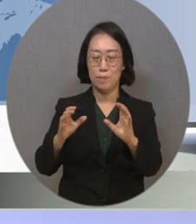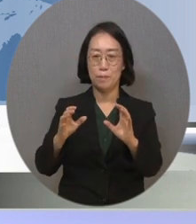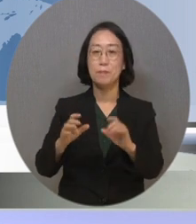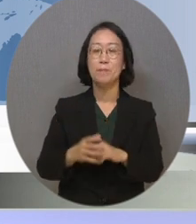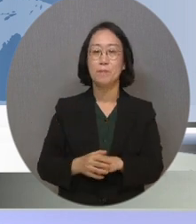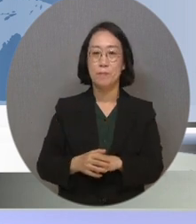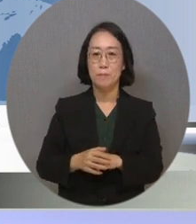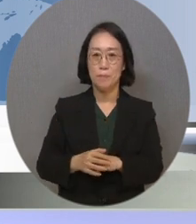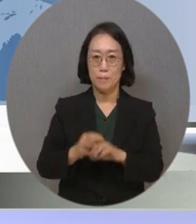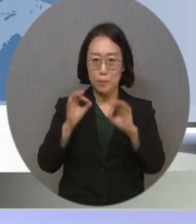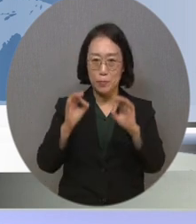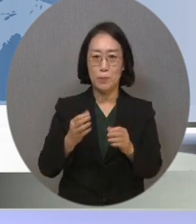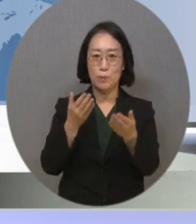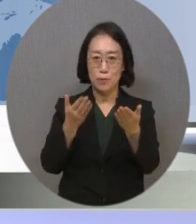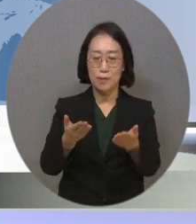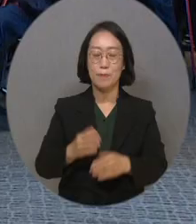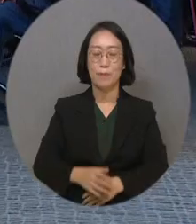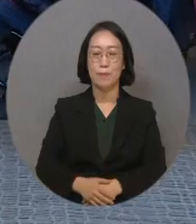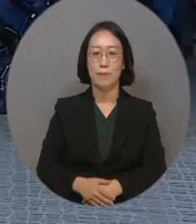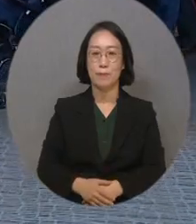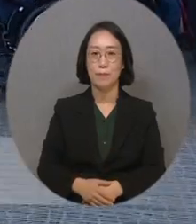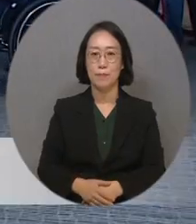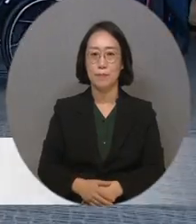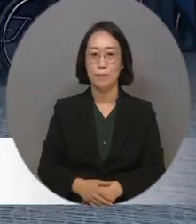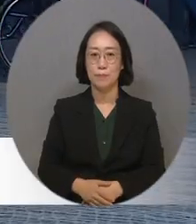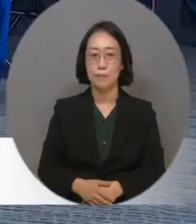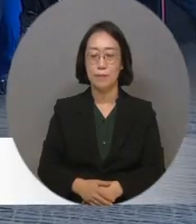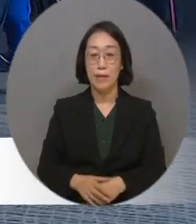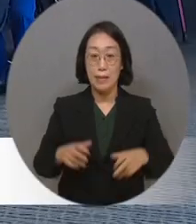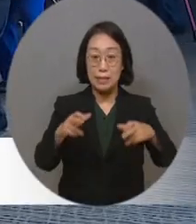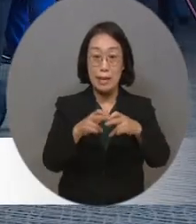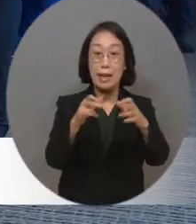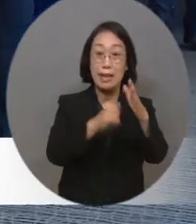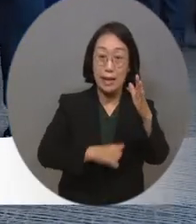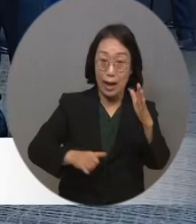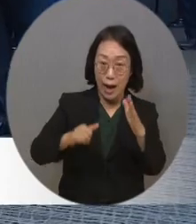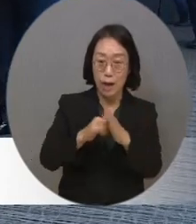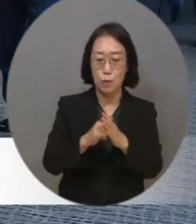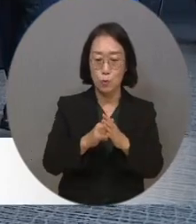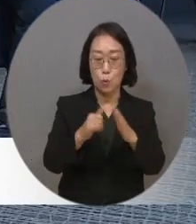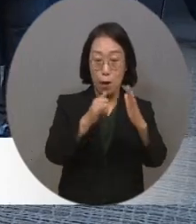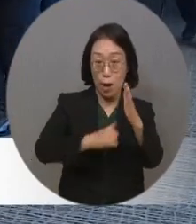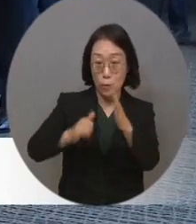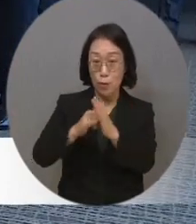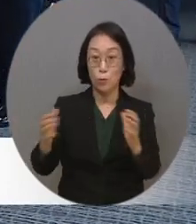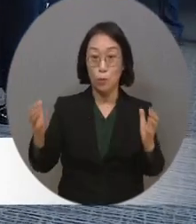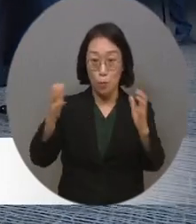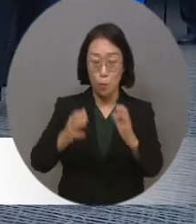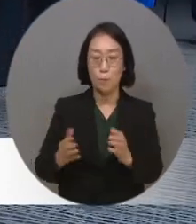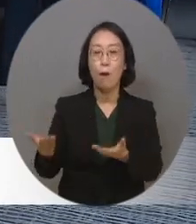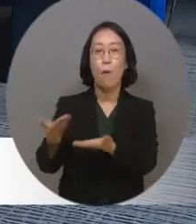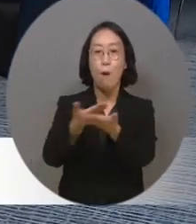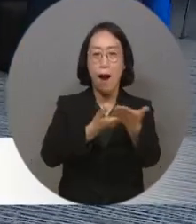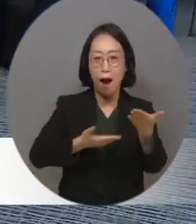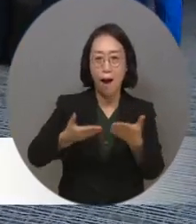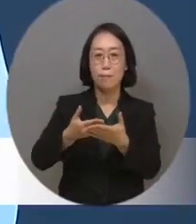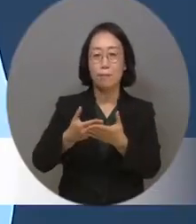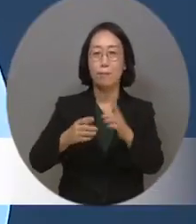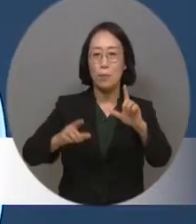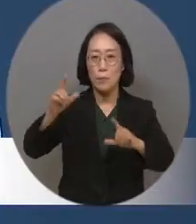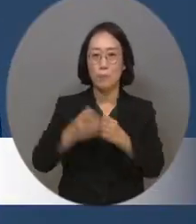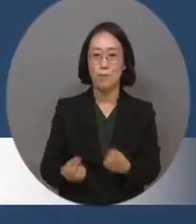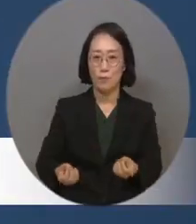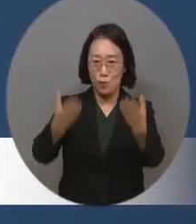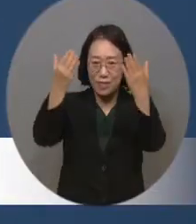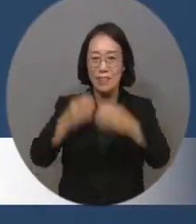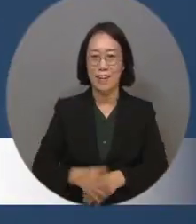기자가 전합니다 장애인 가족들과 함께하는 화합과 축제장이 열렸습니다